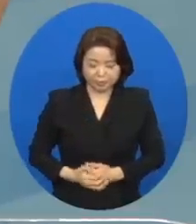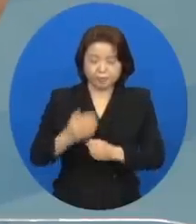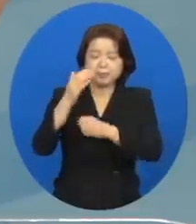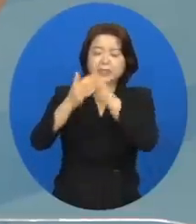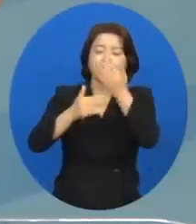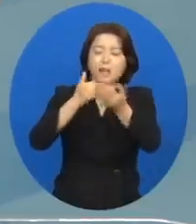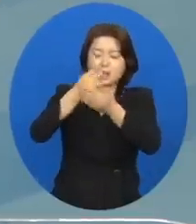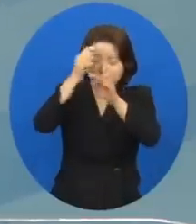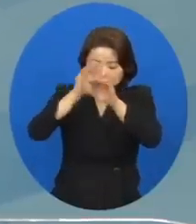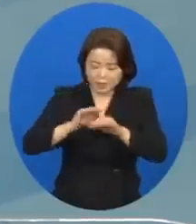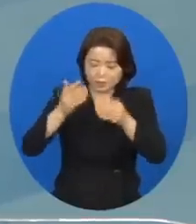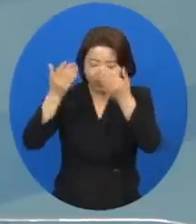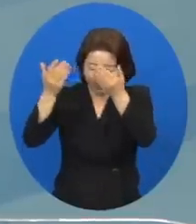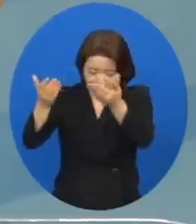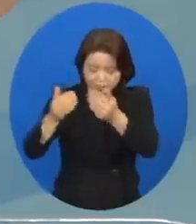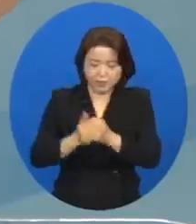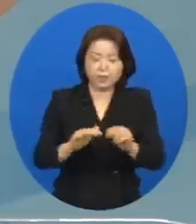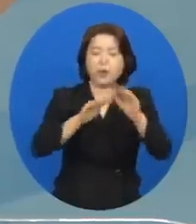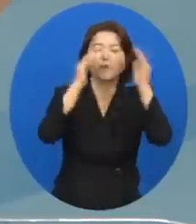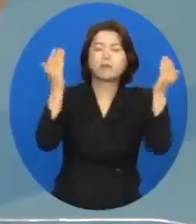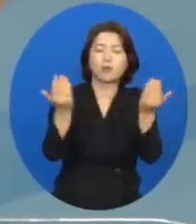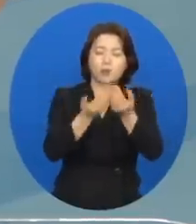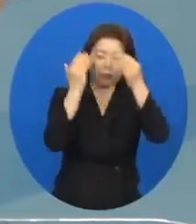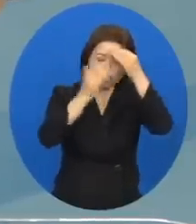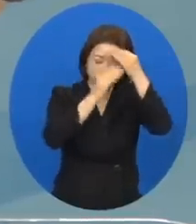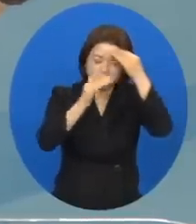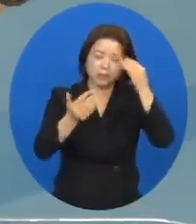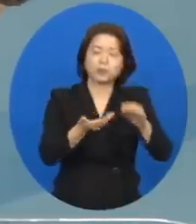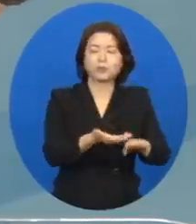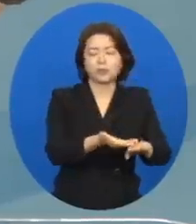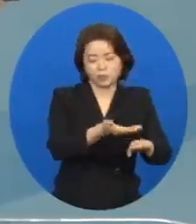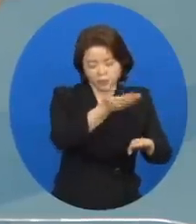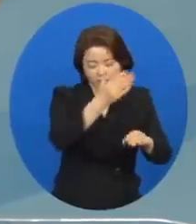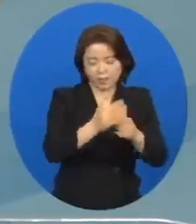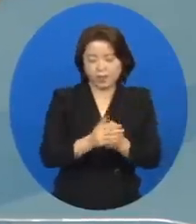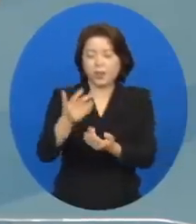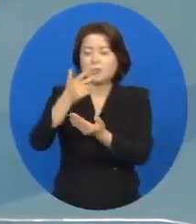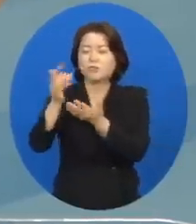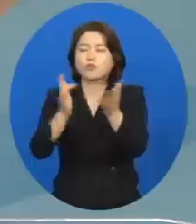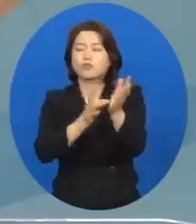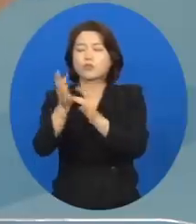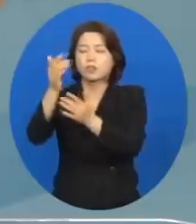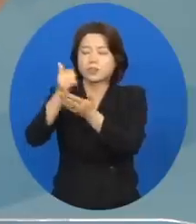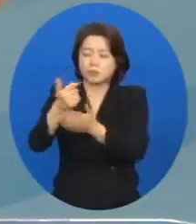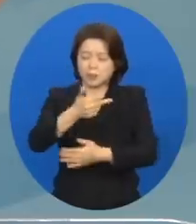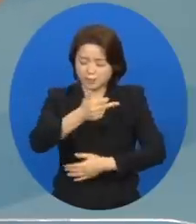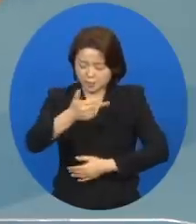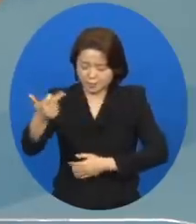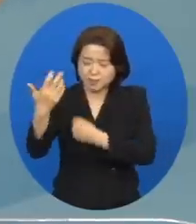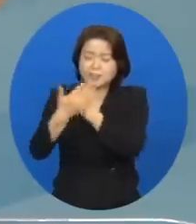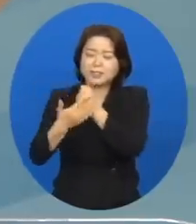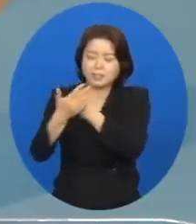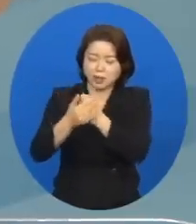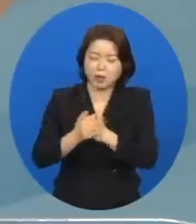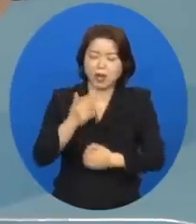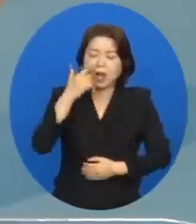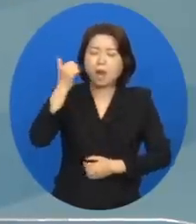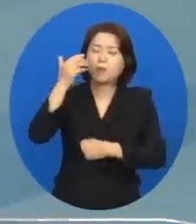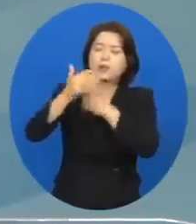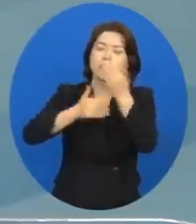하나님께 예배하는 모든 성도들 위해 주 예수님의 크신 은혜와 아버지